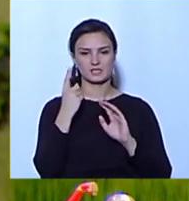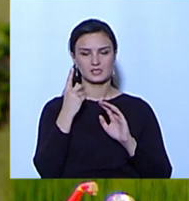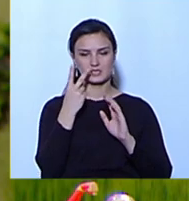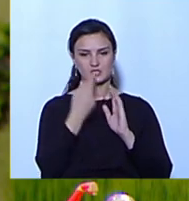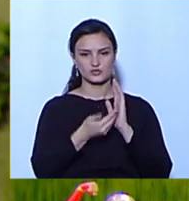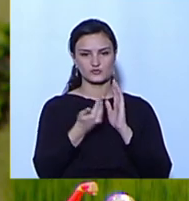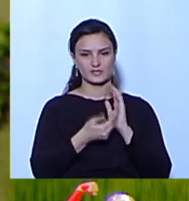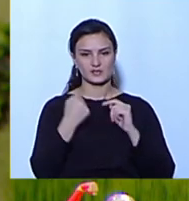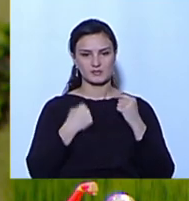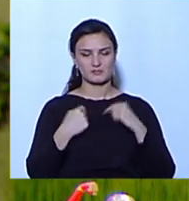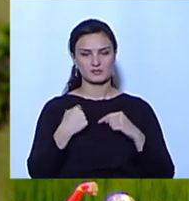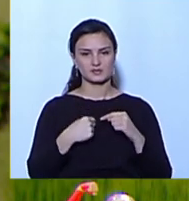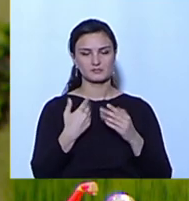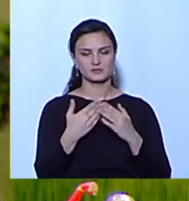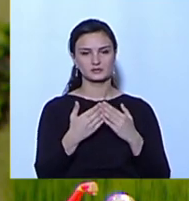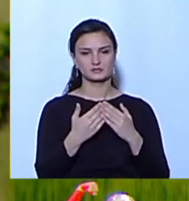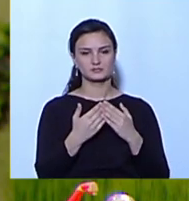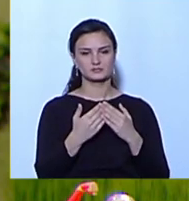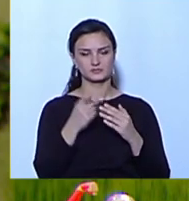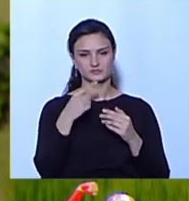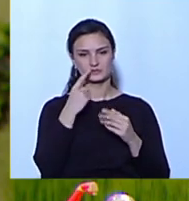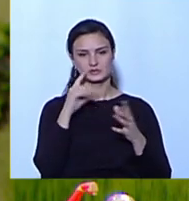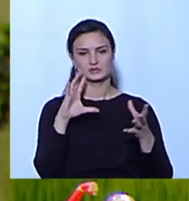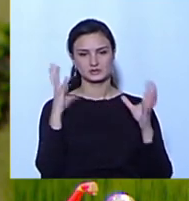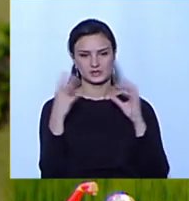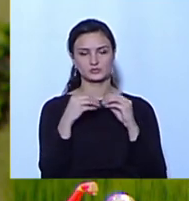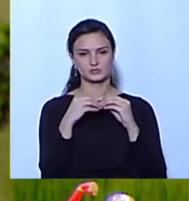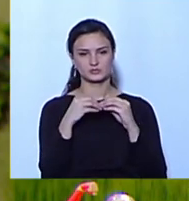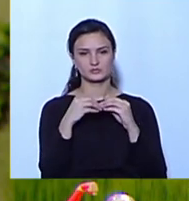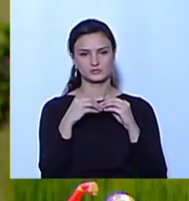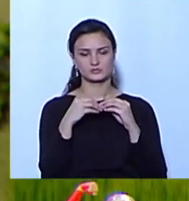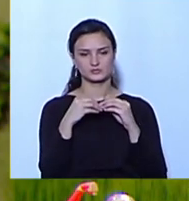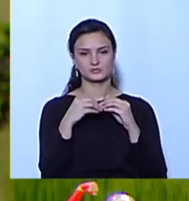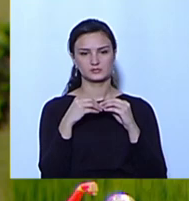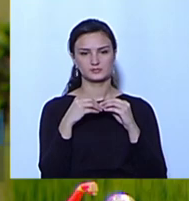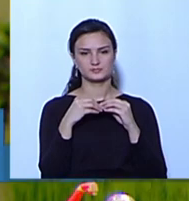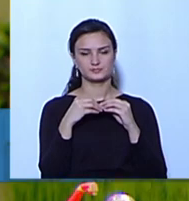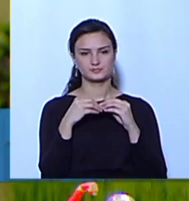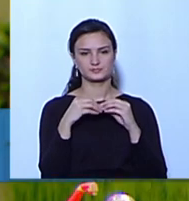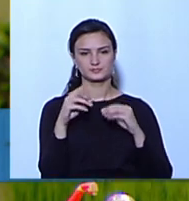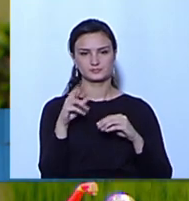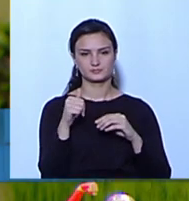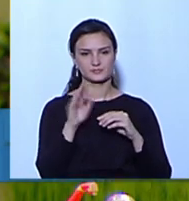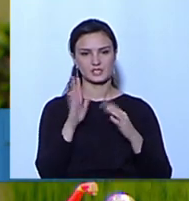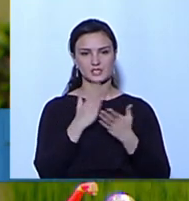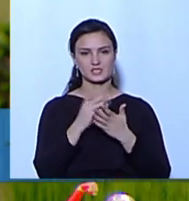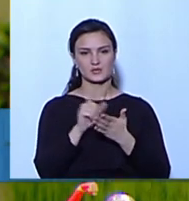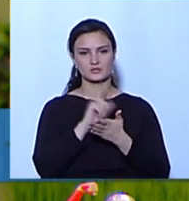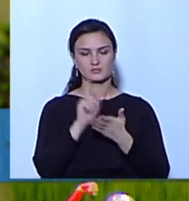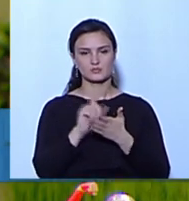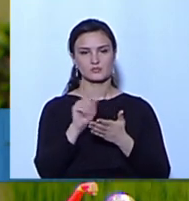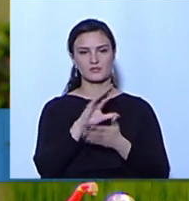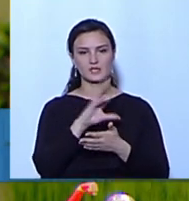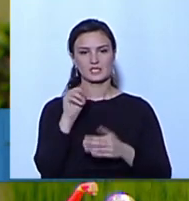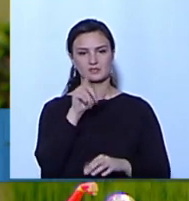იყოს და თქვენ ხაზი გაუსვით, რომ ეს არის ზოგადი აღწერილობიდან გამომდინარე და არ არის აუცილებელი, რომ